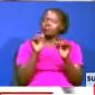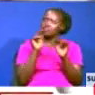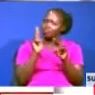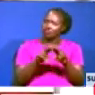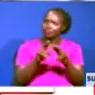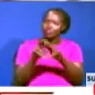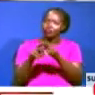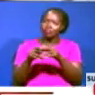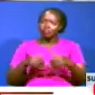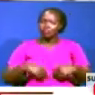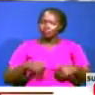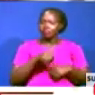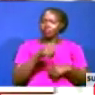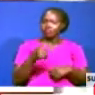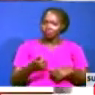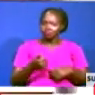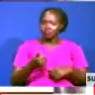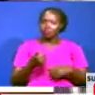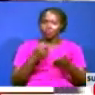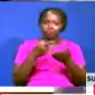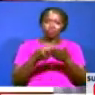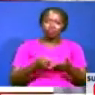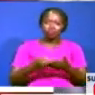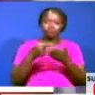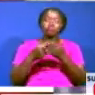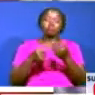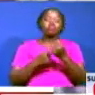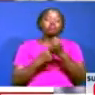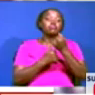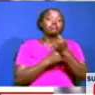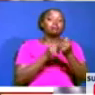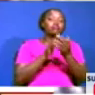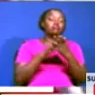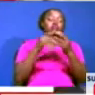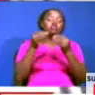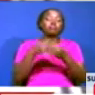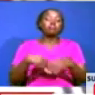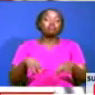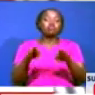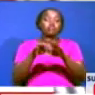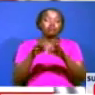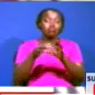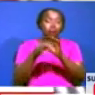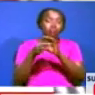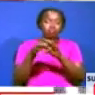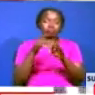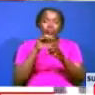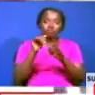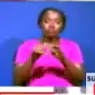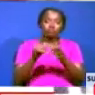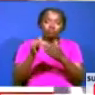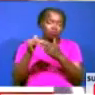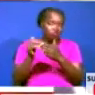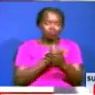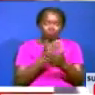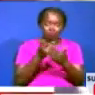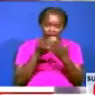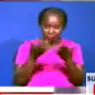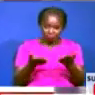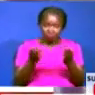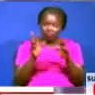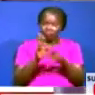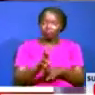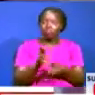vijana wenzetu, tuongee chini na tushikamane, tuendeze tuwanjani, tuungane ili tuweze kupatoka hapa ambapo tupo. I